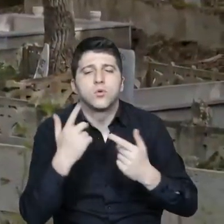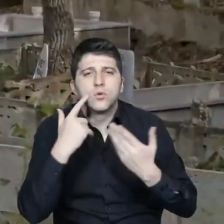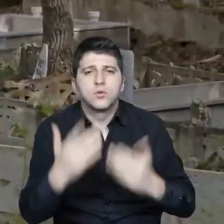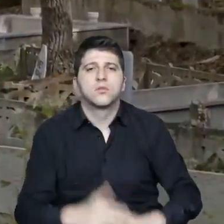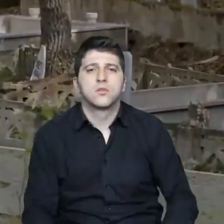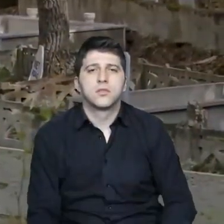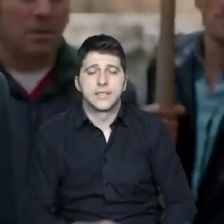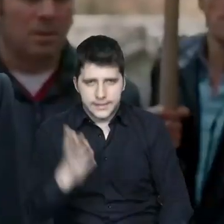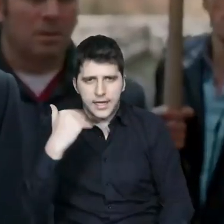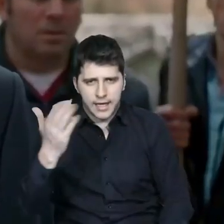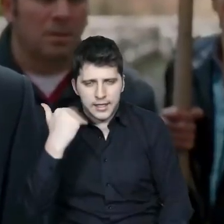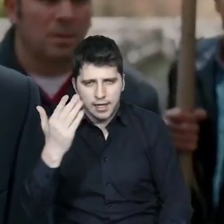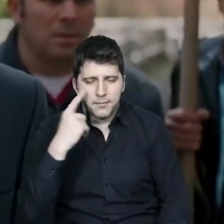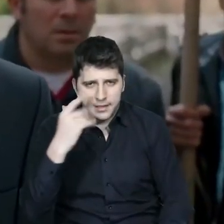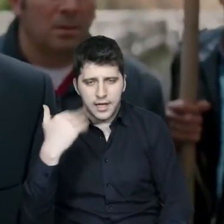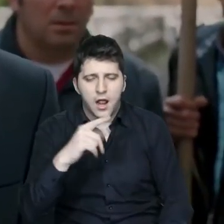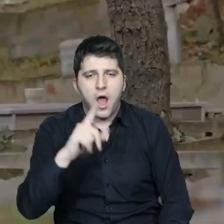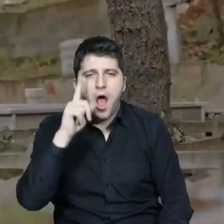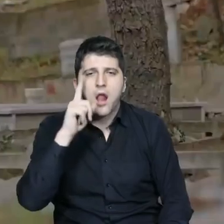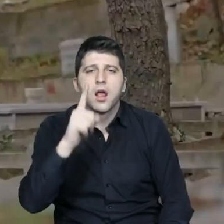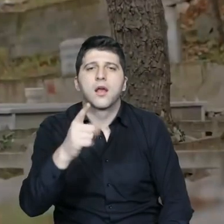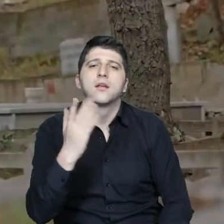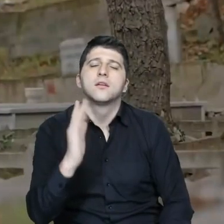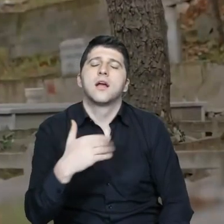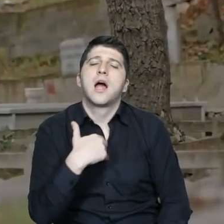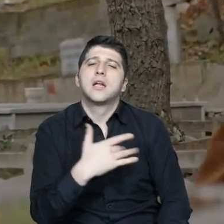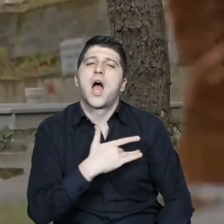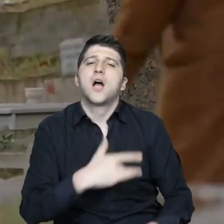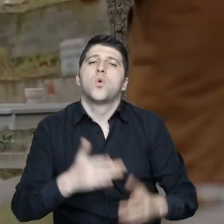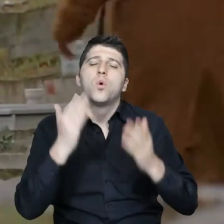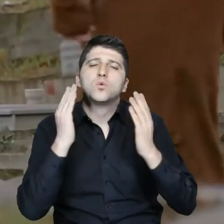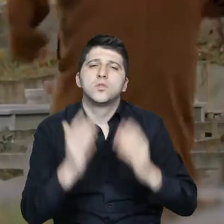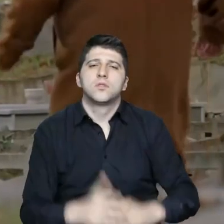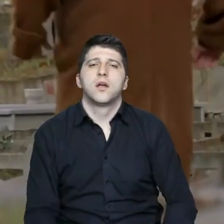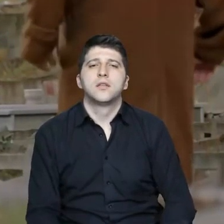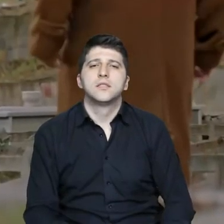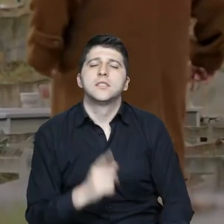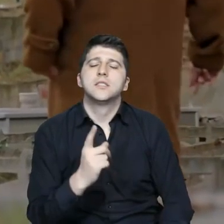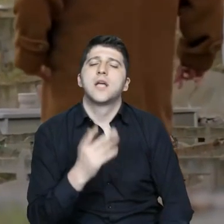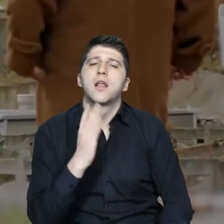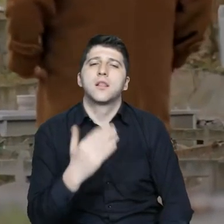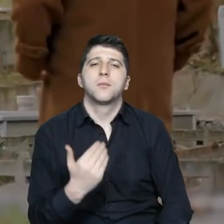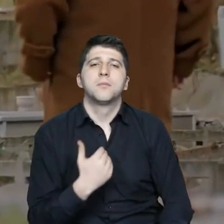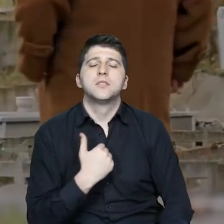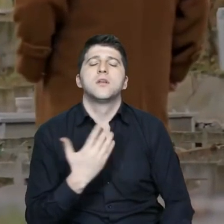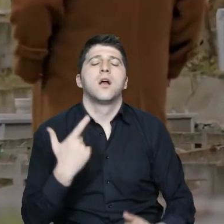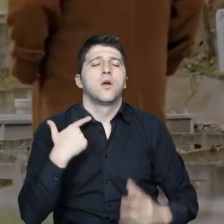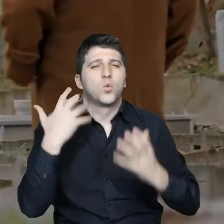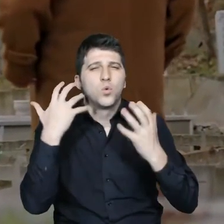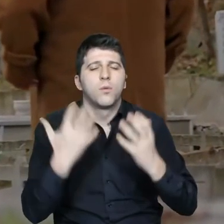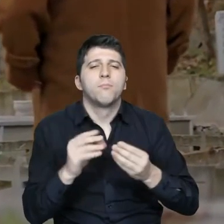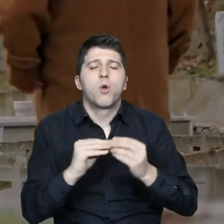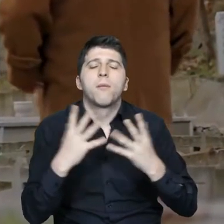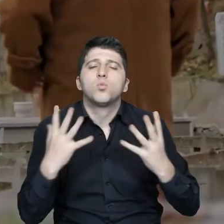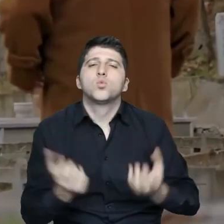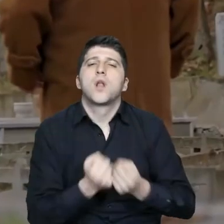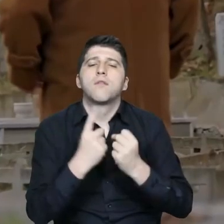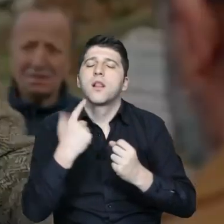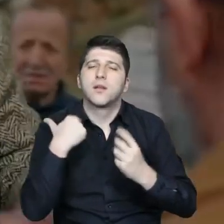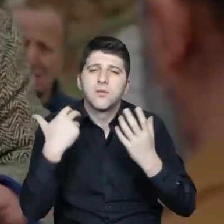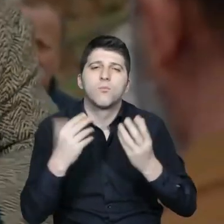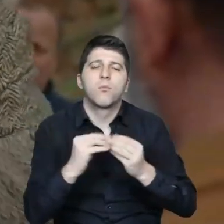Santral! Ya gel. Allah senden çok benden razı olsun ya. Sen var ya bizi büyük yükten kurtardın. Vallahi çok büyük